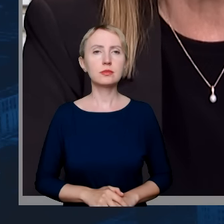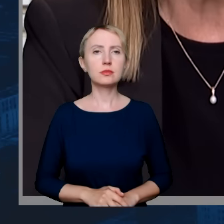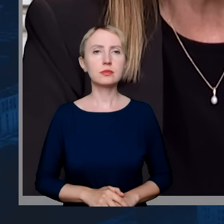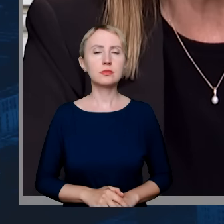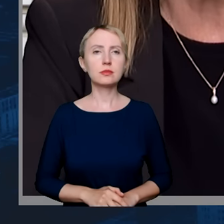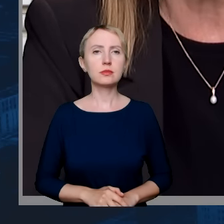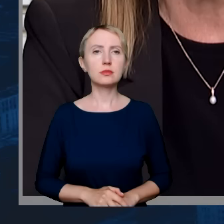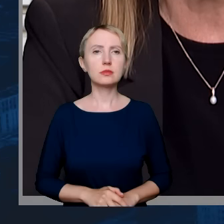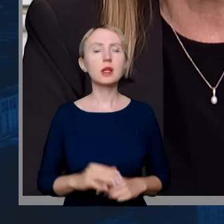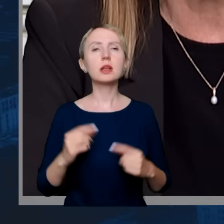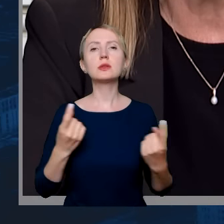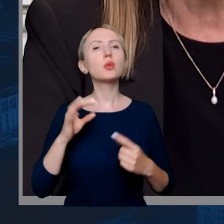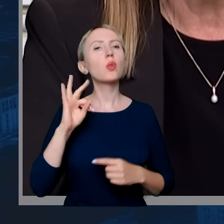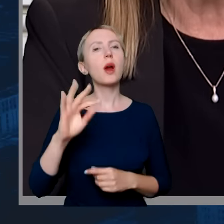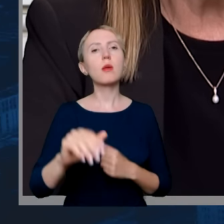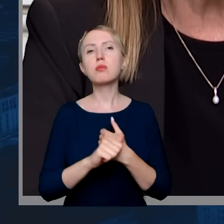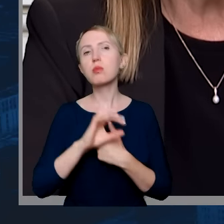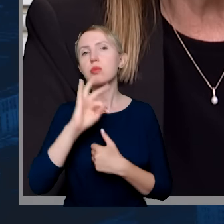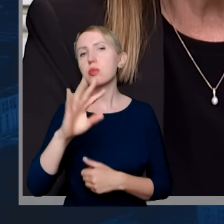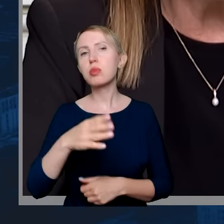okoliczności jego śmierci